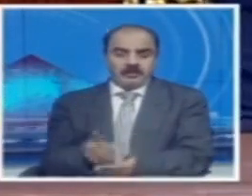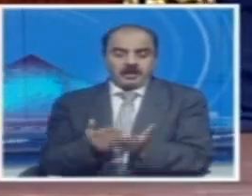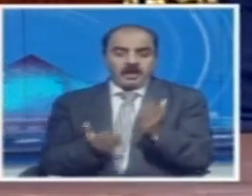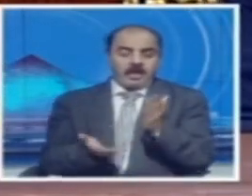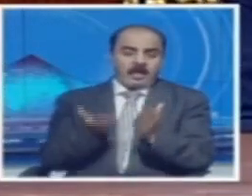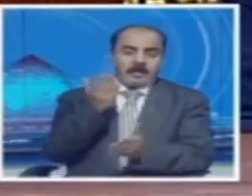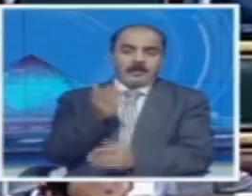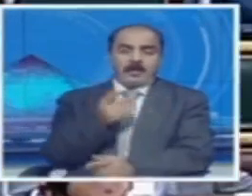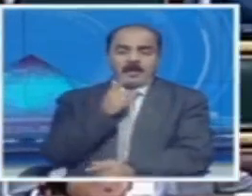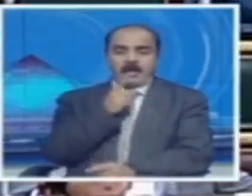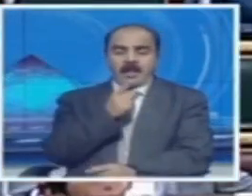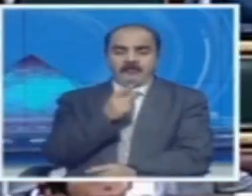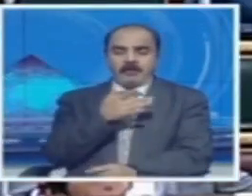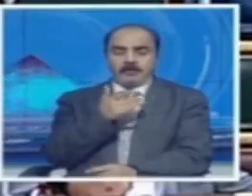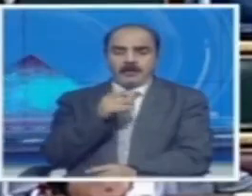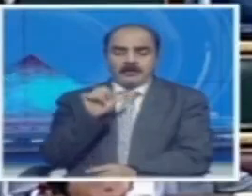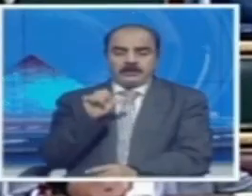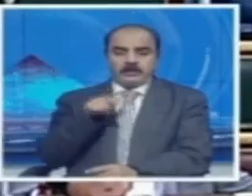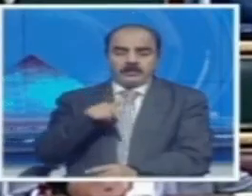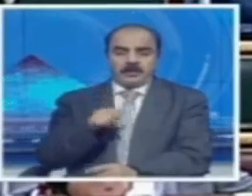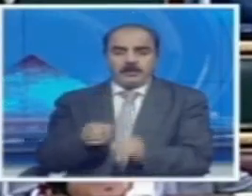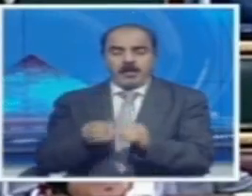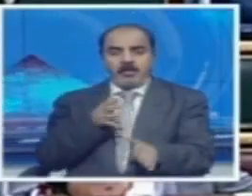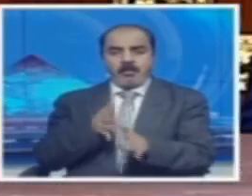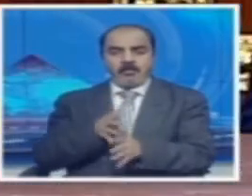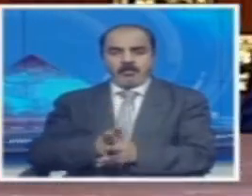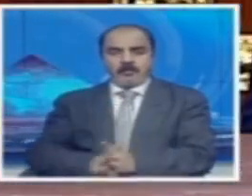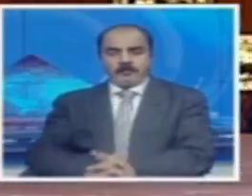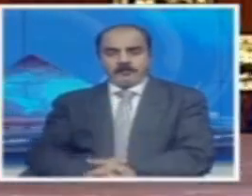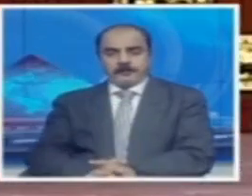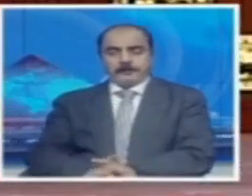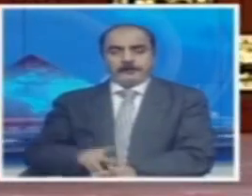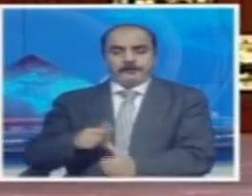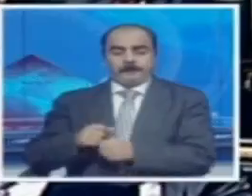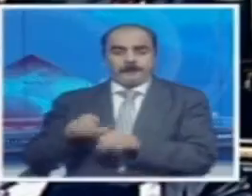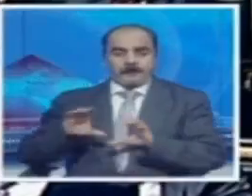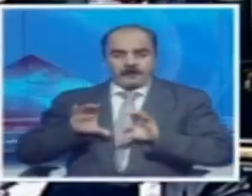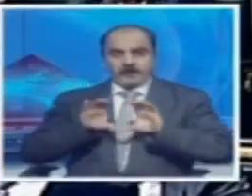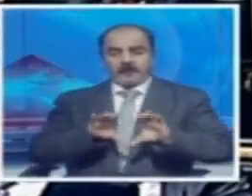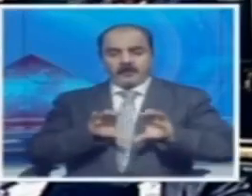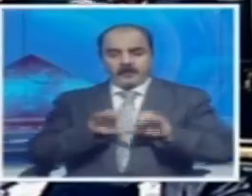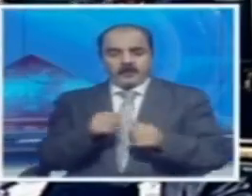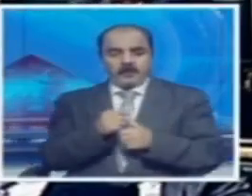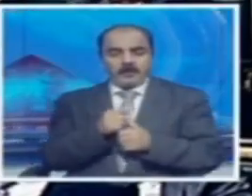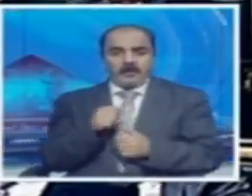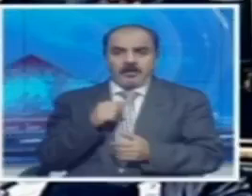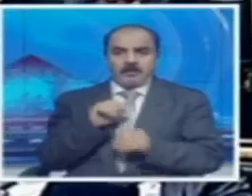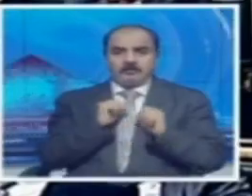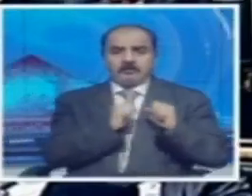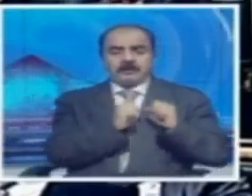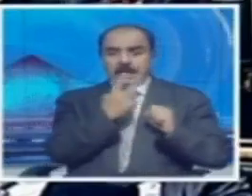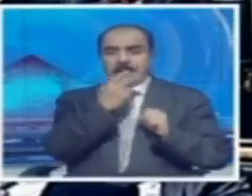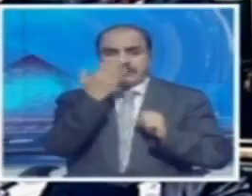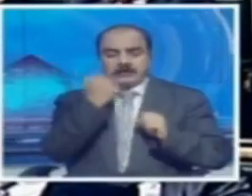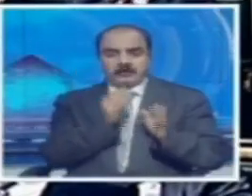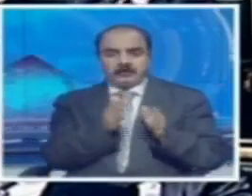إلى 1169 مليار جنيه. توفير المخصصات المالية لسداد التزام الخزانة لصالح